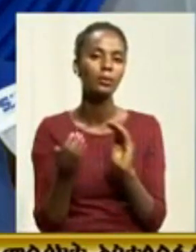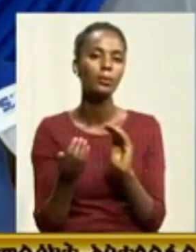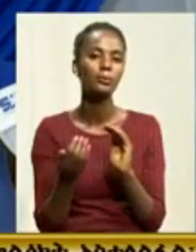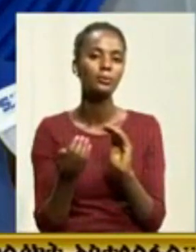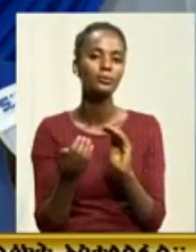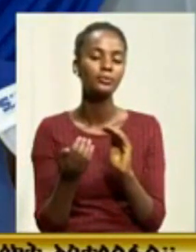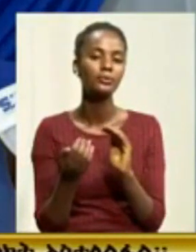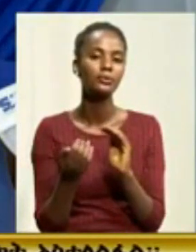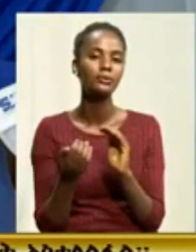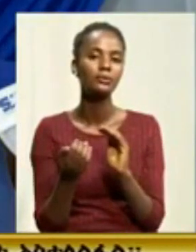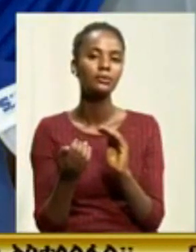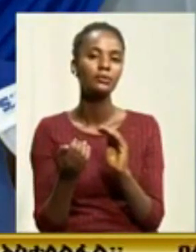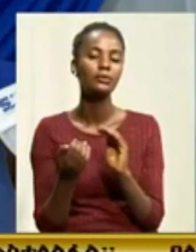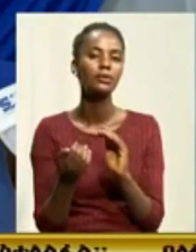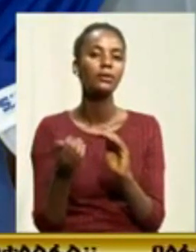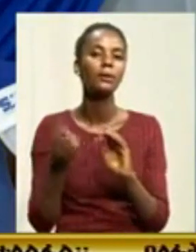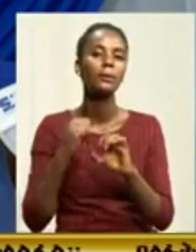የቤተሰብ